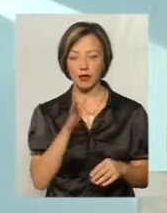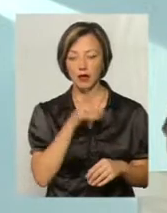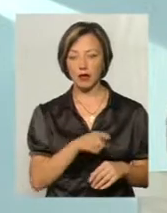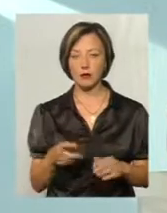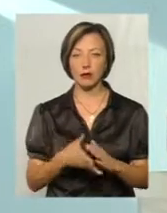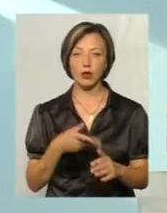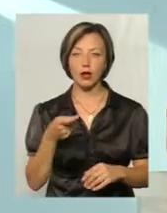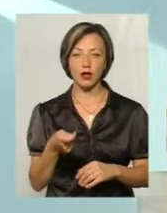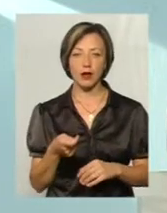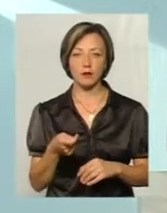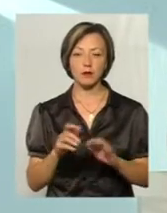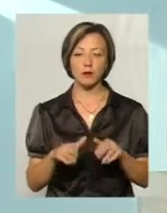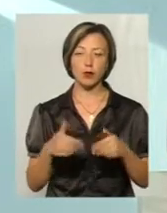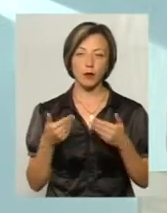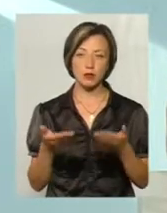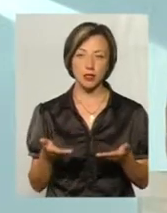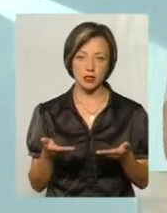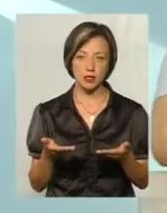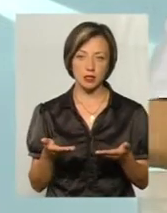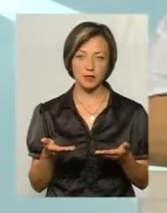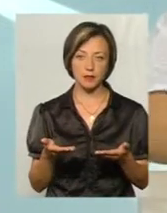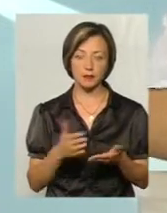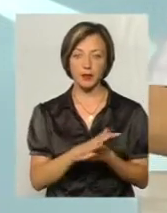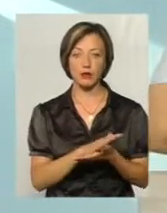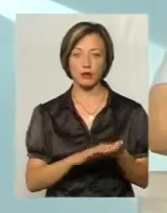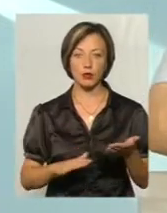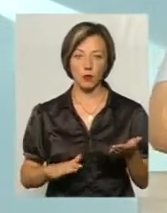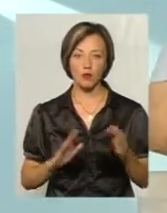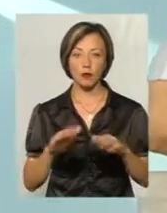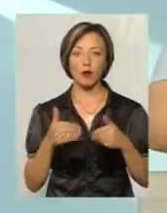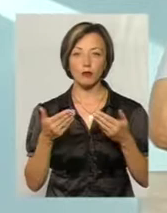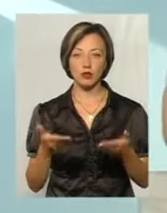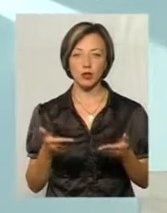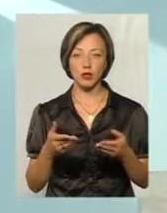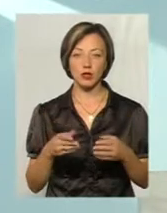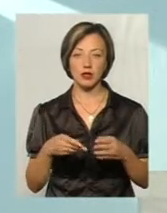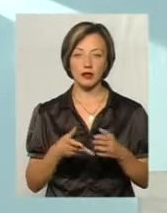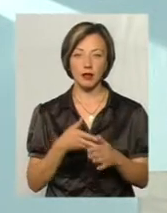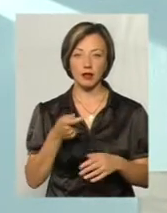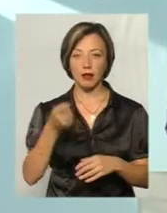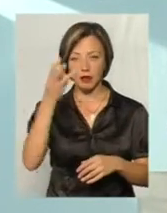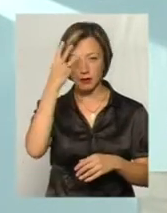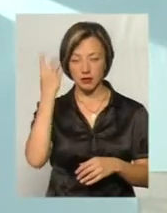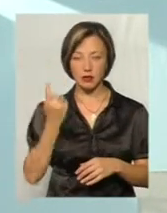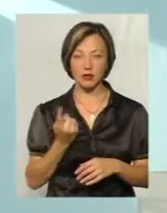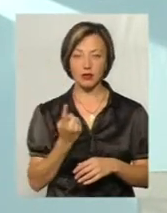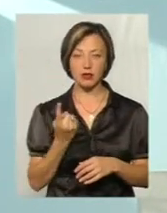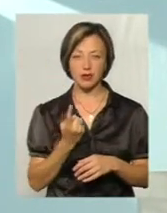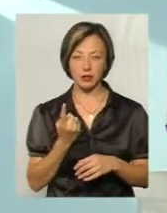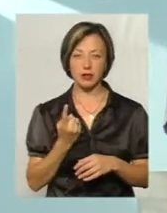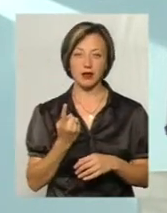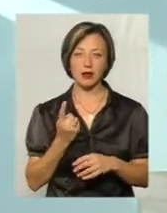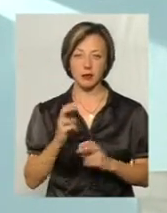подання пропозицій продовжився, пропозицію надало одне Хмельницьке ШБУ